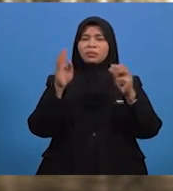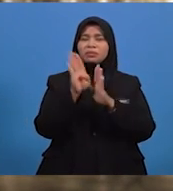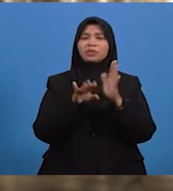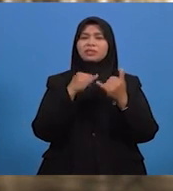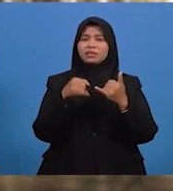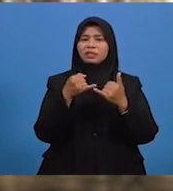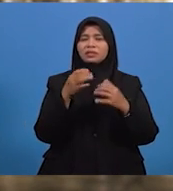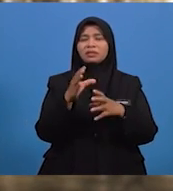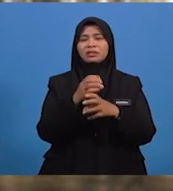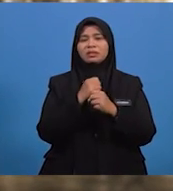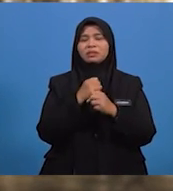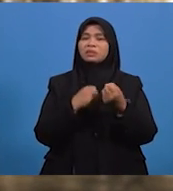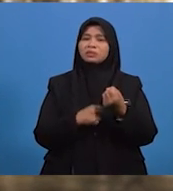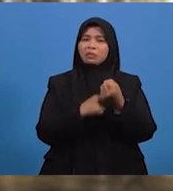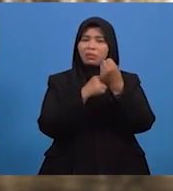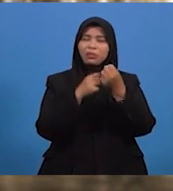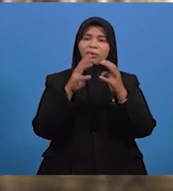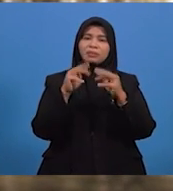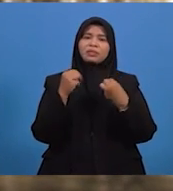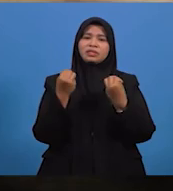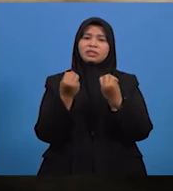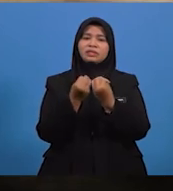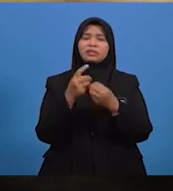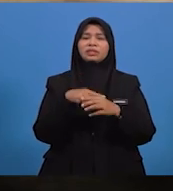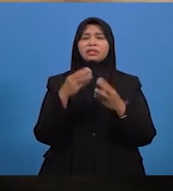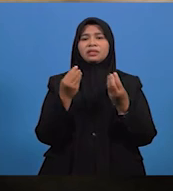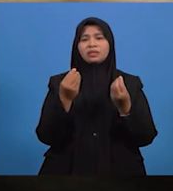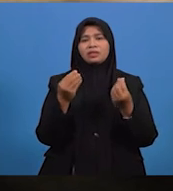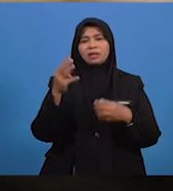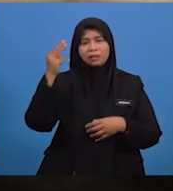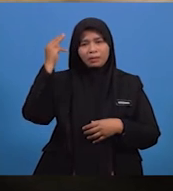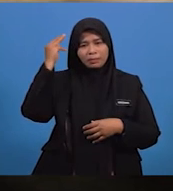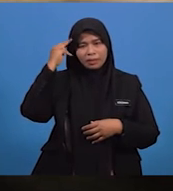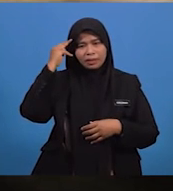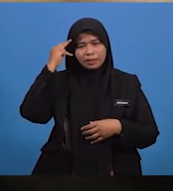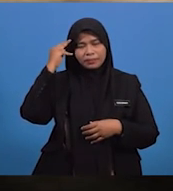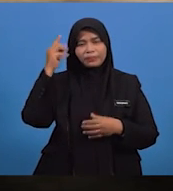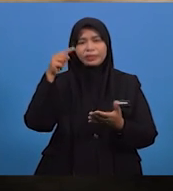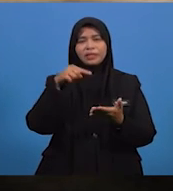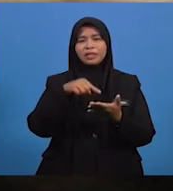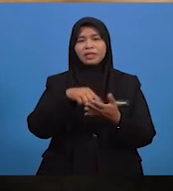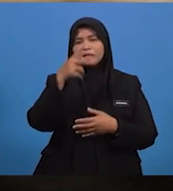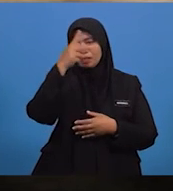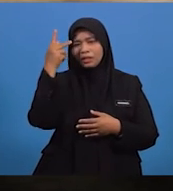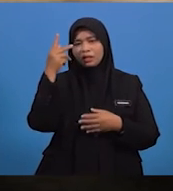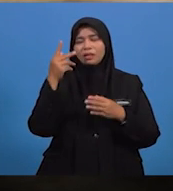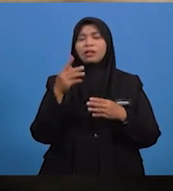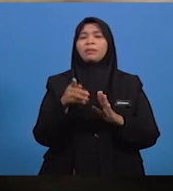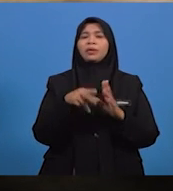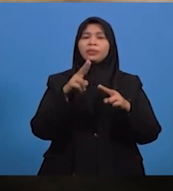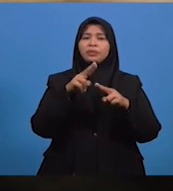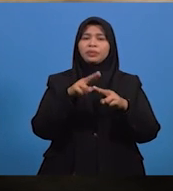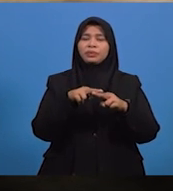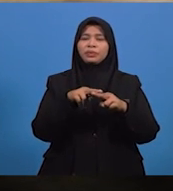mendapatkan sokongan masyarakat di tanah Melayu. Hal ini kerana penduduk di tanah